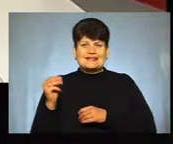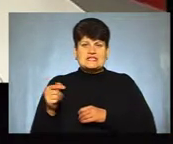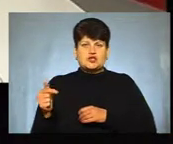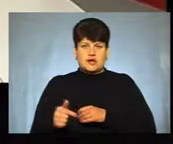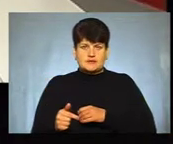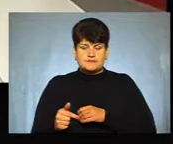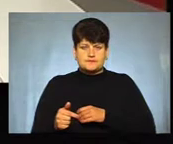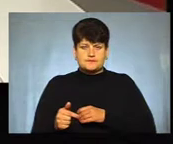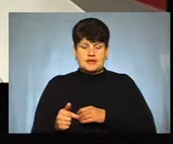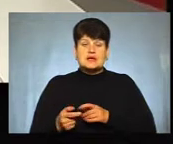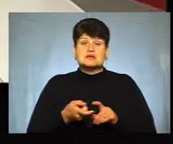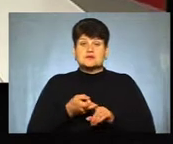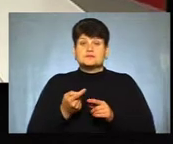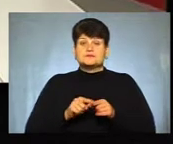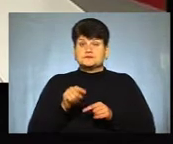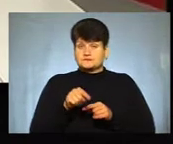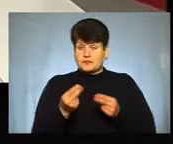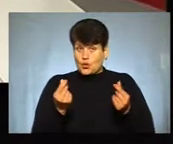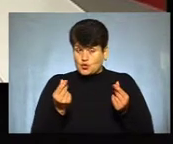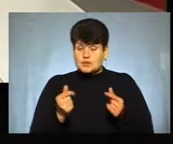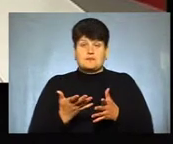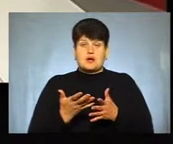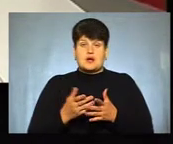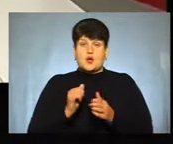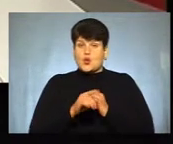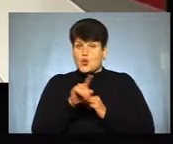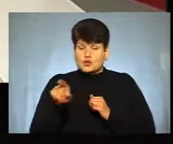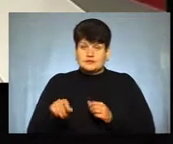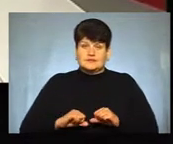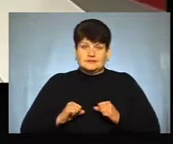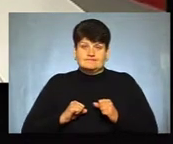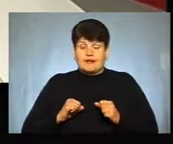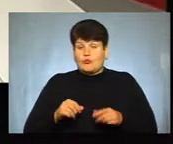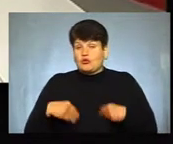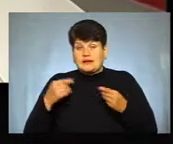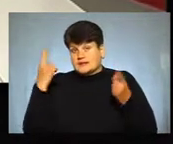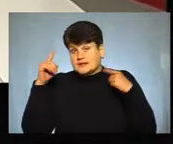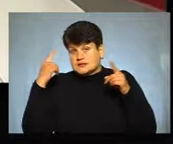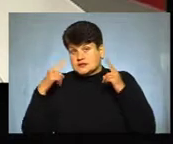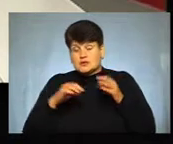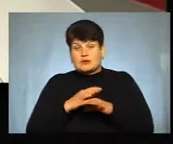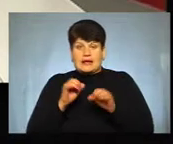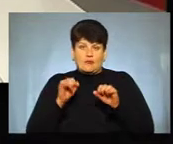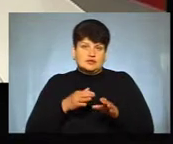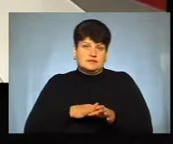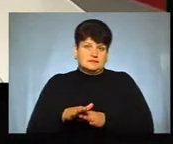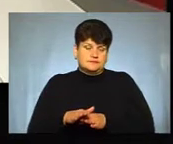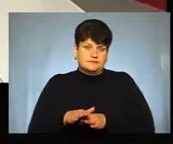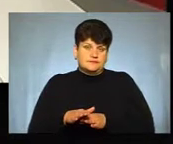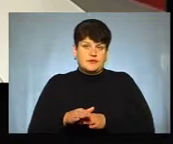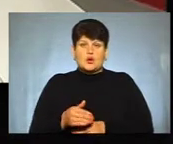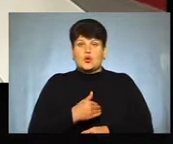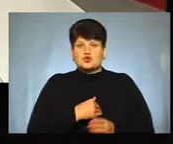1 450 000 гривень. Відповідно, в рамках цих коштів кожен автор намагався подати якийсь фантастичний проект, якийсь проект, який можна це реалізувати.